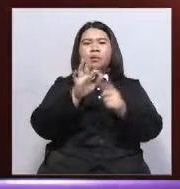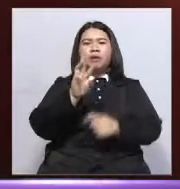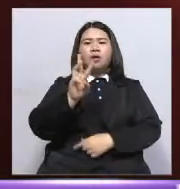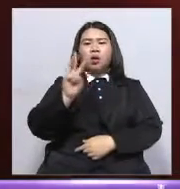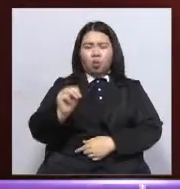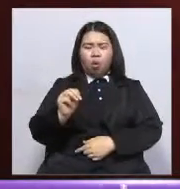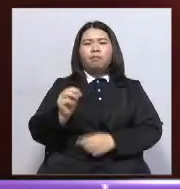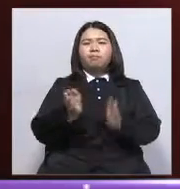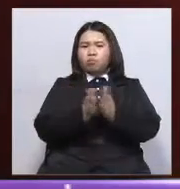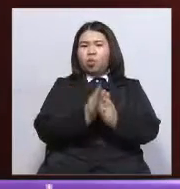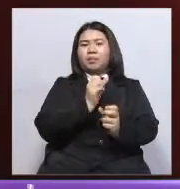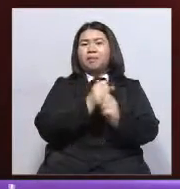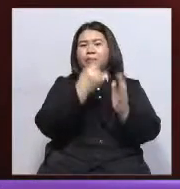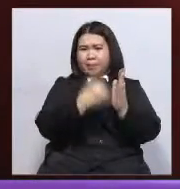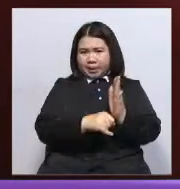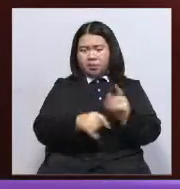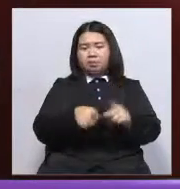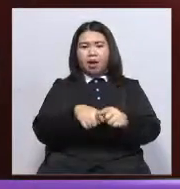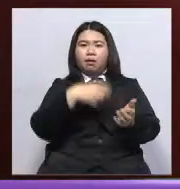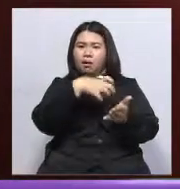ติการในคดีให้เขาทราบนะฮะ